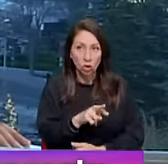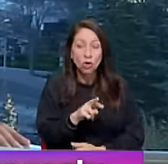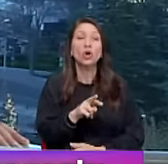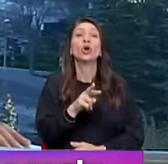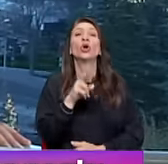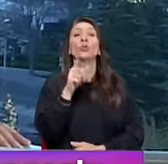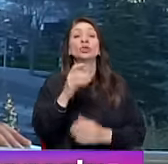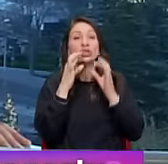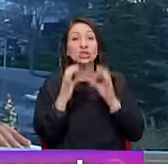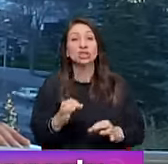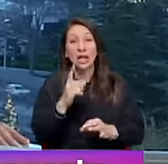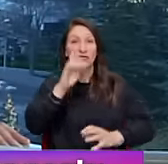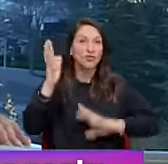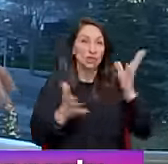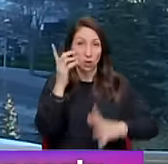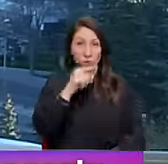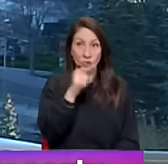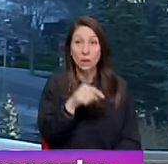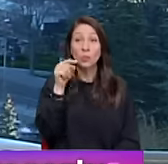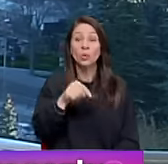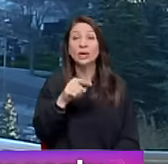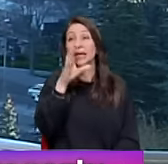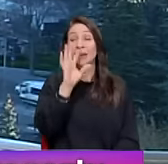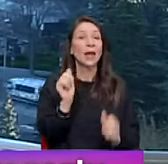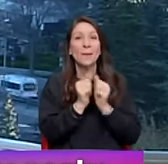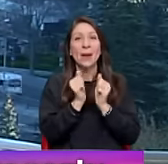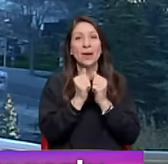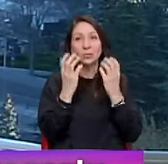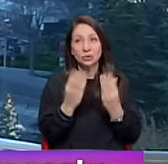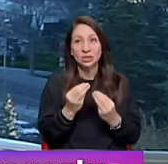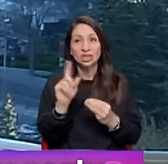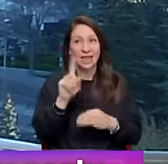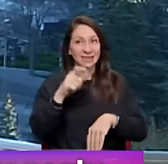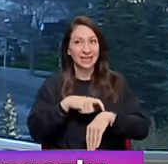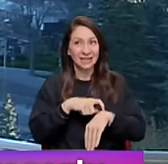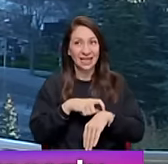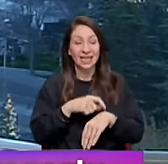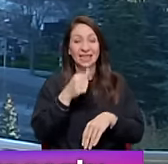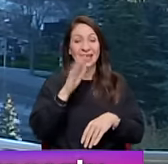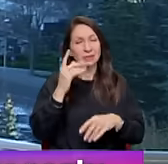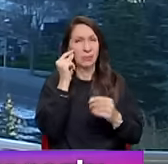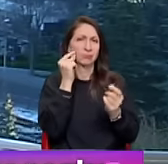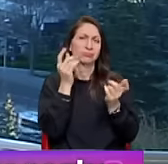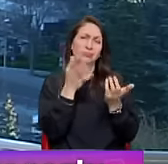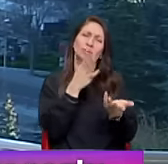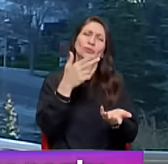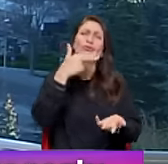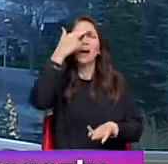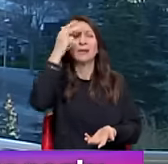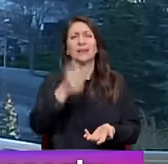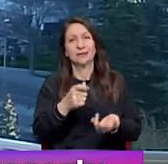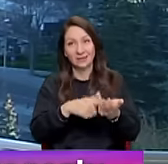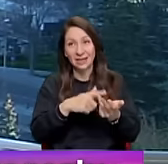bu Çin'de kopan fırtınada. Bugün kimlerle birlikte olacağız? Çalar Saat'te Deniz Zeyrek, biliyorsunuz cuma günleri